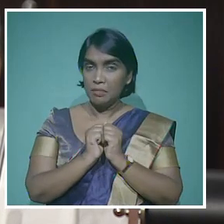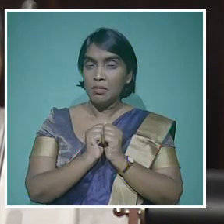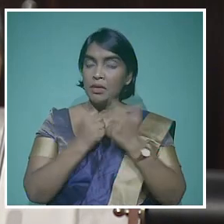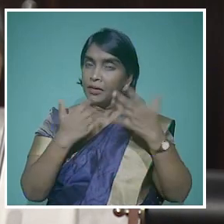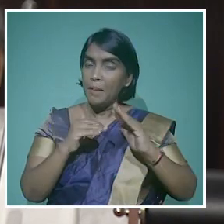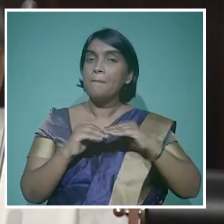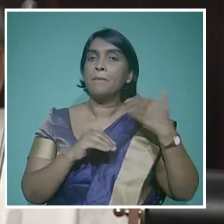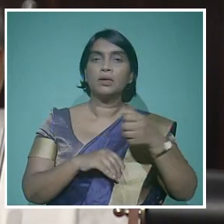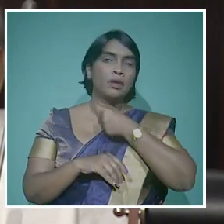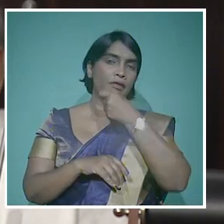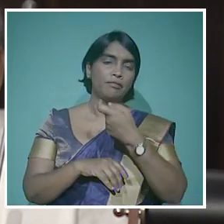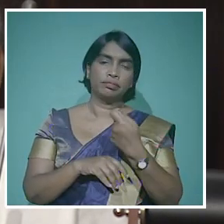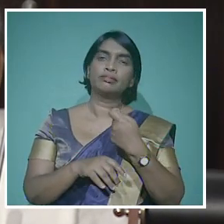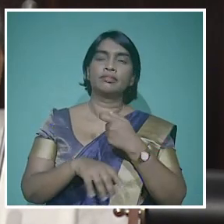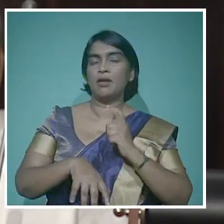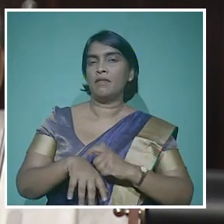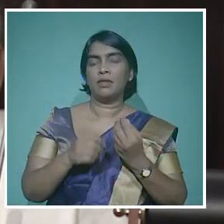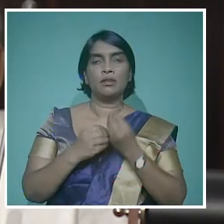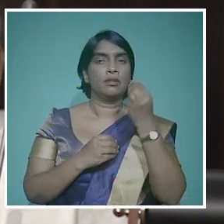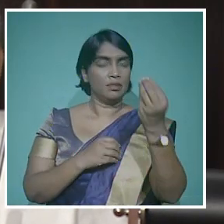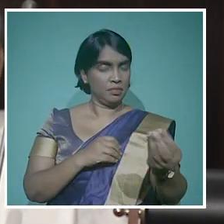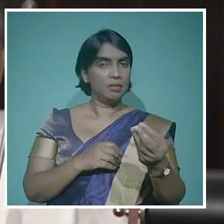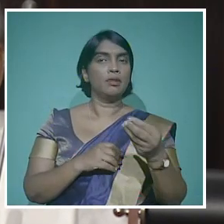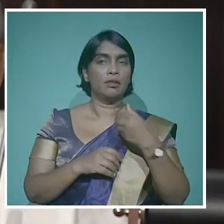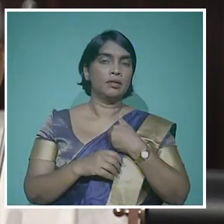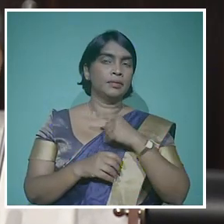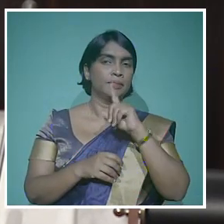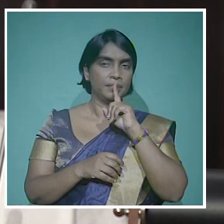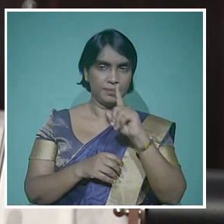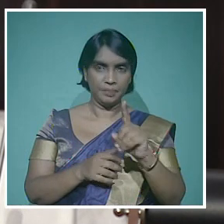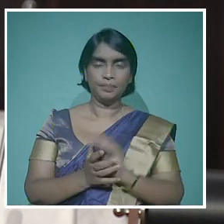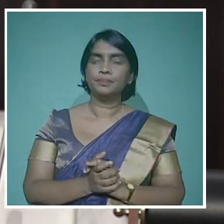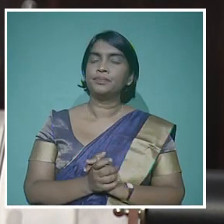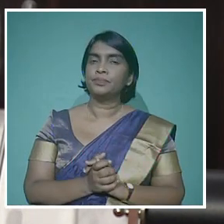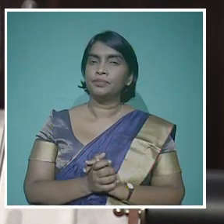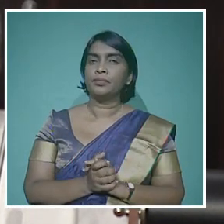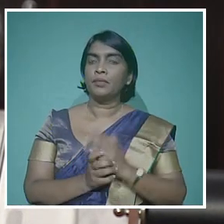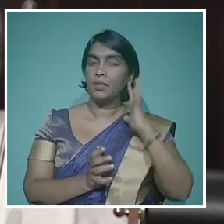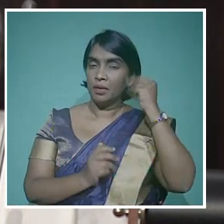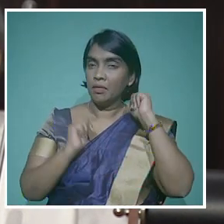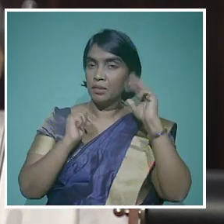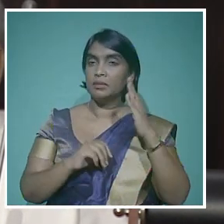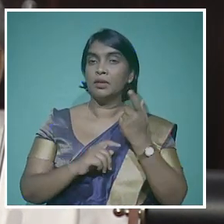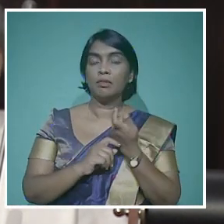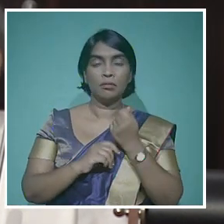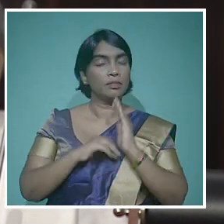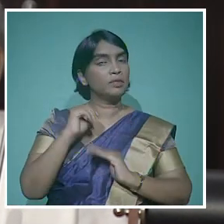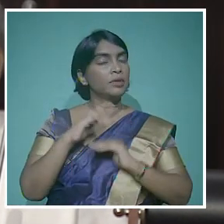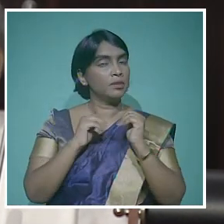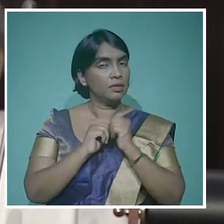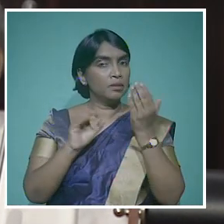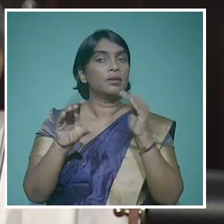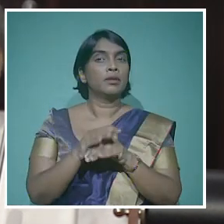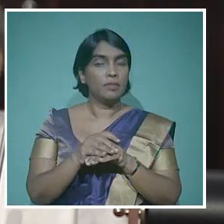පසු විශ්‍රාම යාමට ඉඩ ප්‍රස්ථා ලබා දීමට මා යෝජනා කරනවා. පරදාය ආර්ථික ක්‍රියාකාරකම්වල